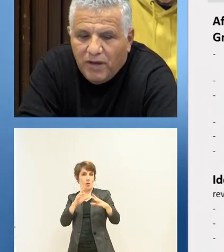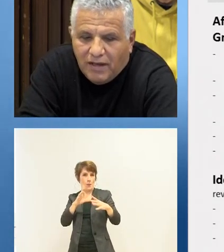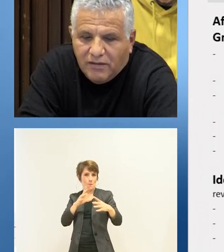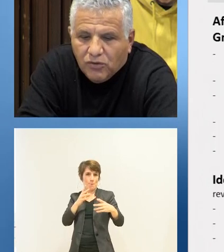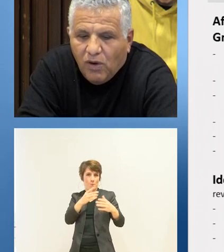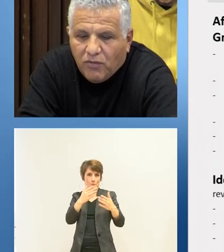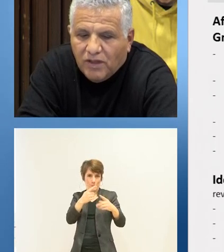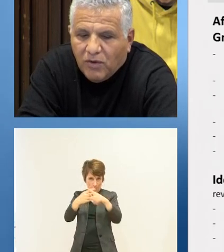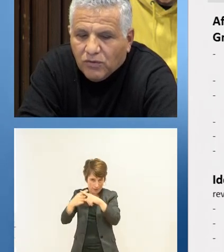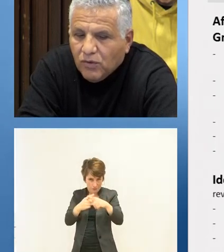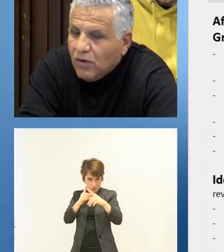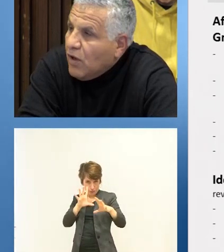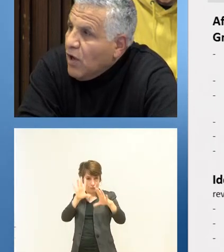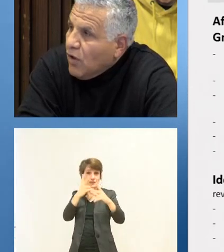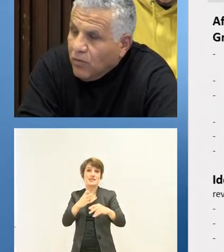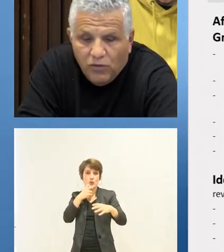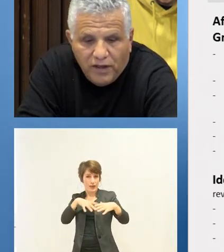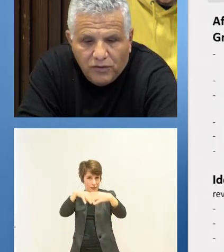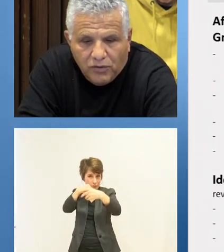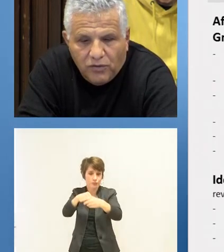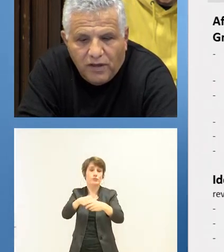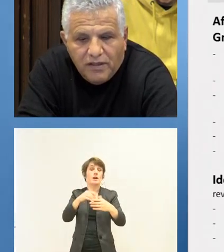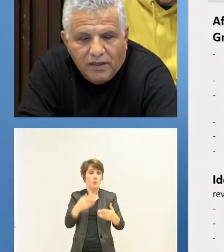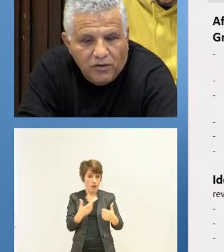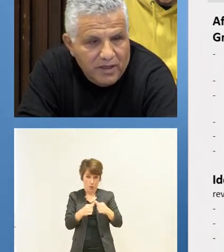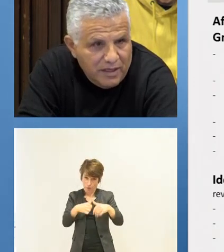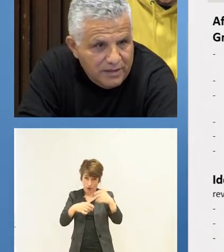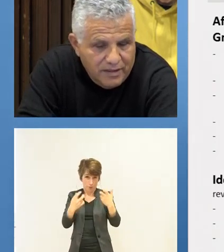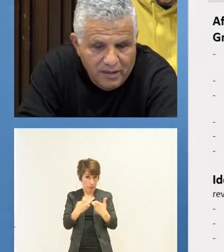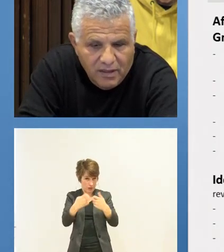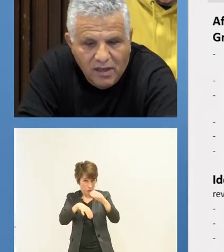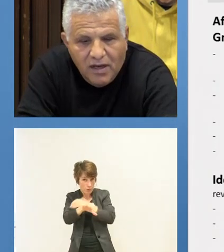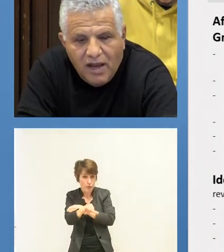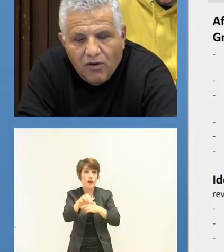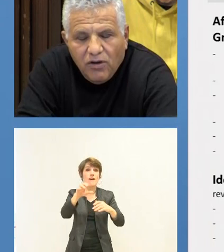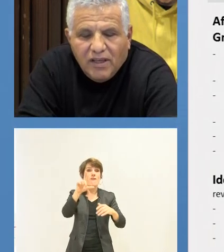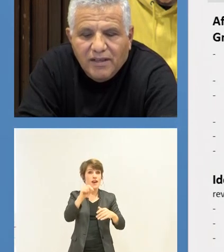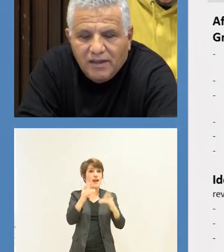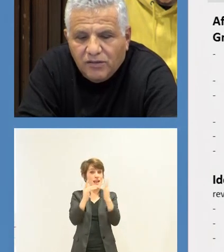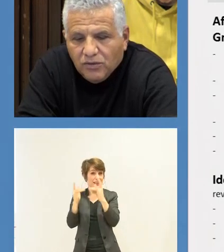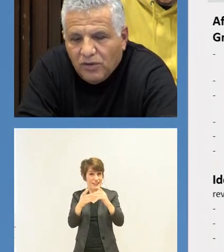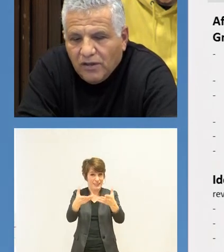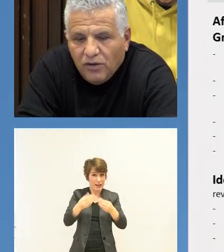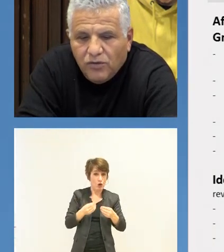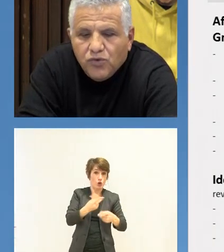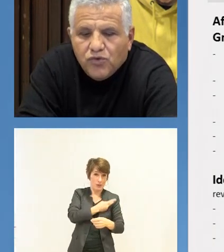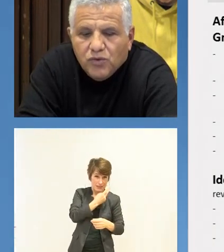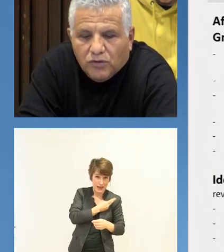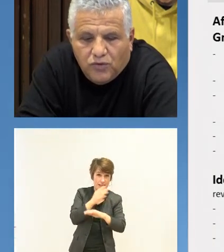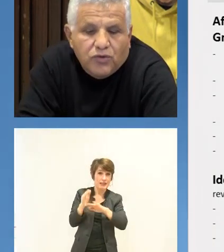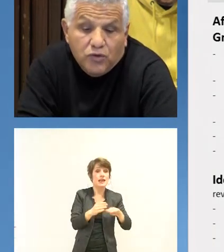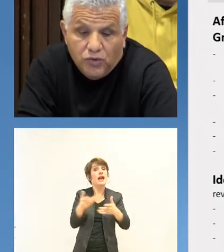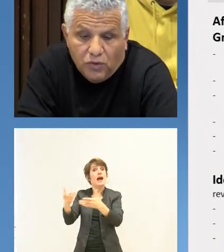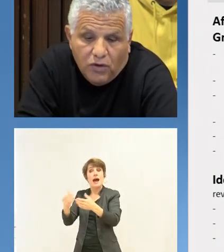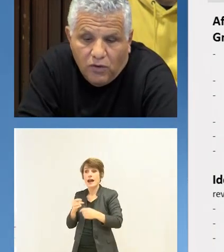développer l'accès aux droits fondamentaux comme l'ouverture de 20 lits d'accueil médicalisé la relocalisation de l'accueil du jour